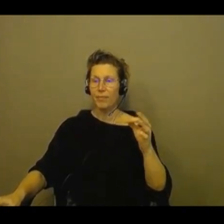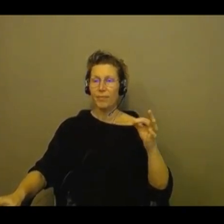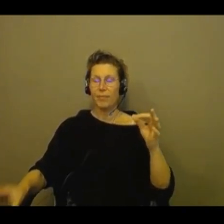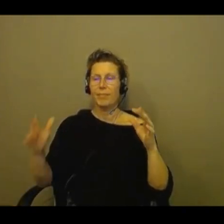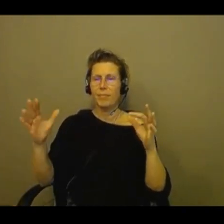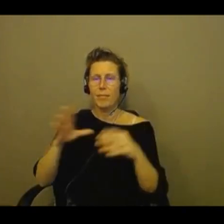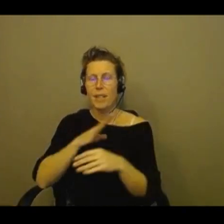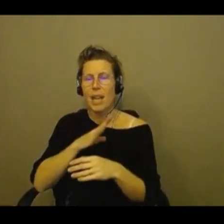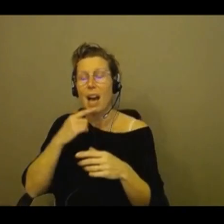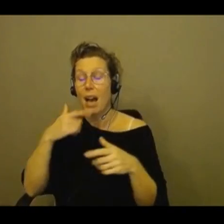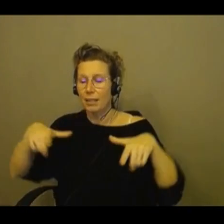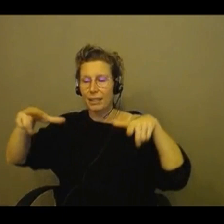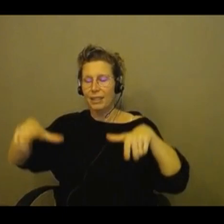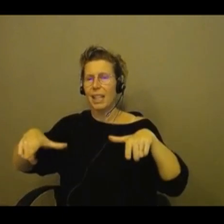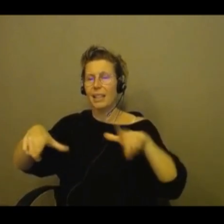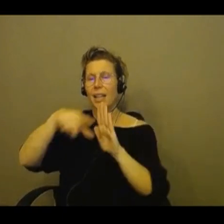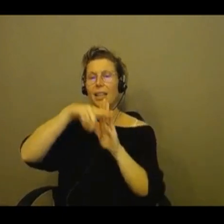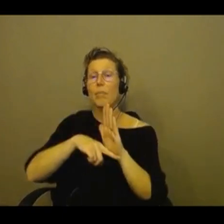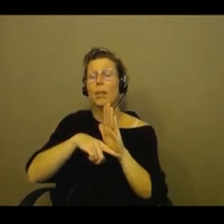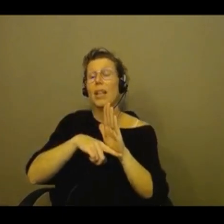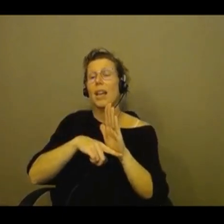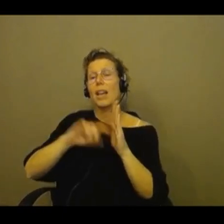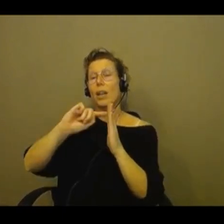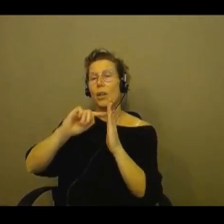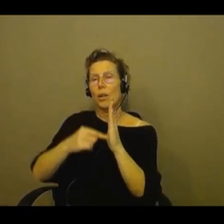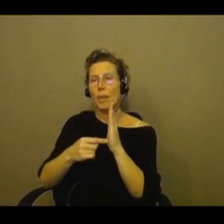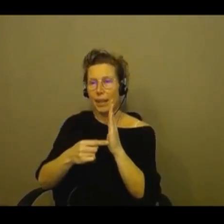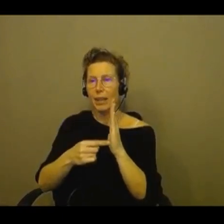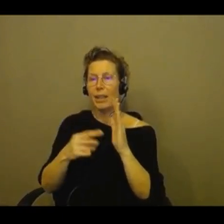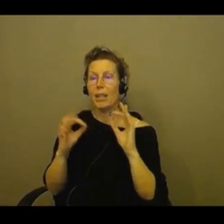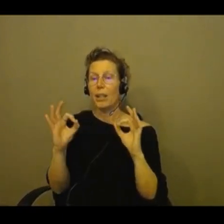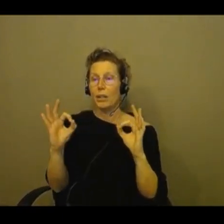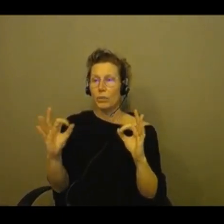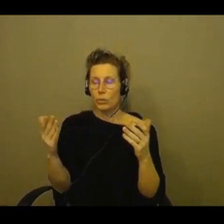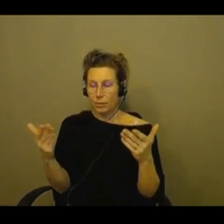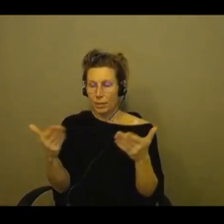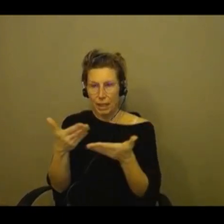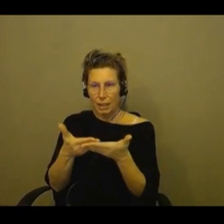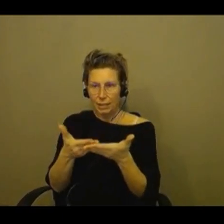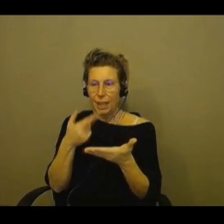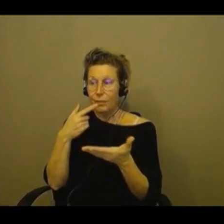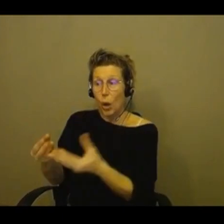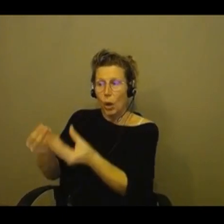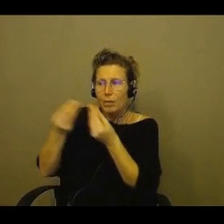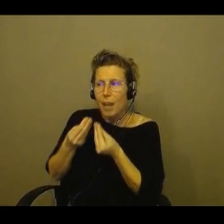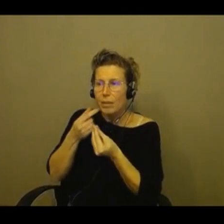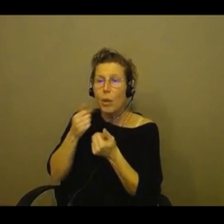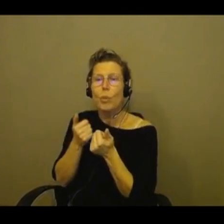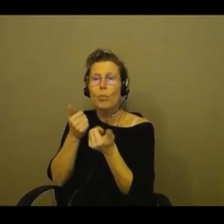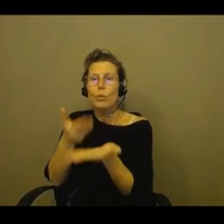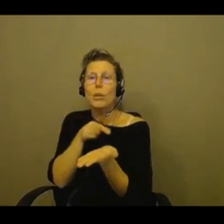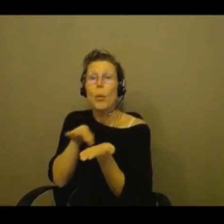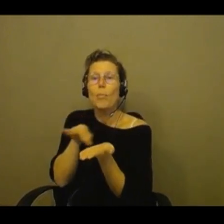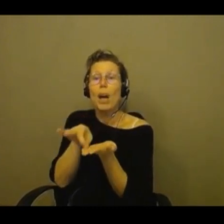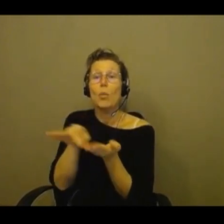un point commun et ça nous permet de proposer des parcours voyageurs uniformes, qu'on soit sur